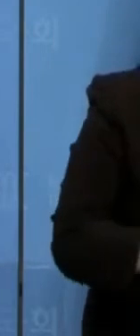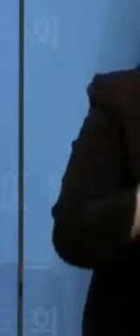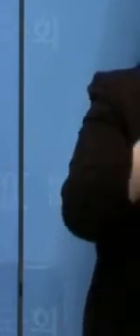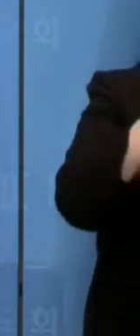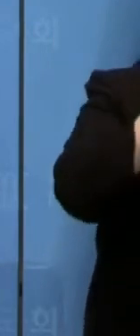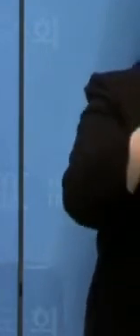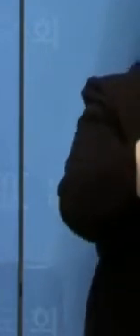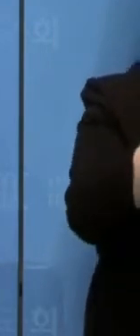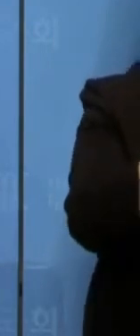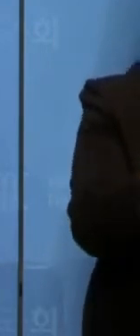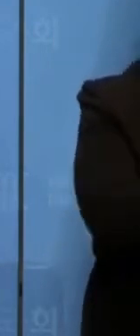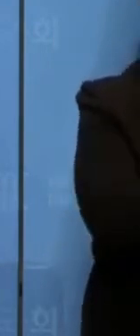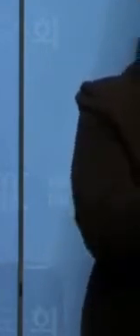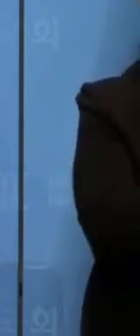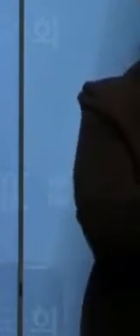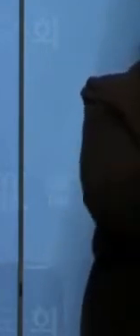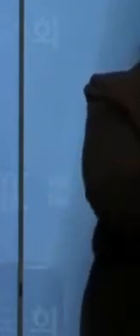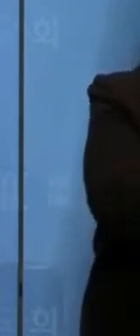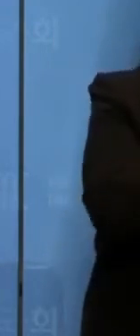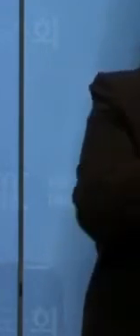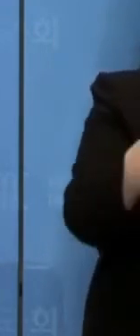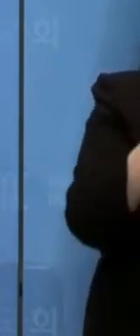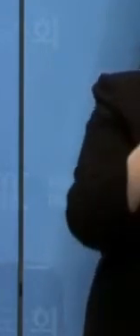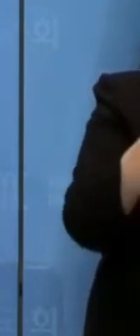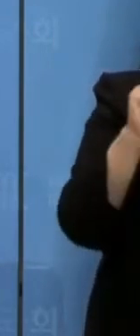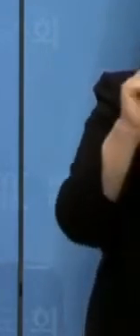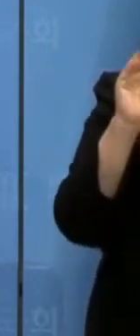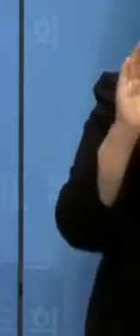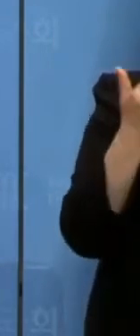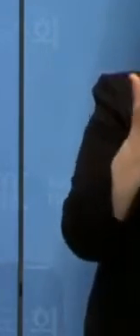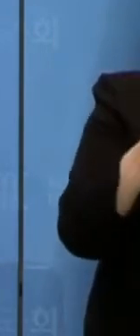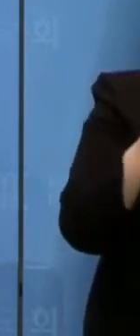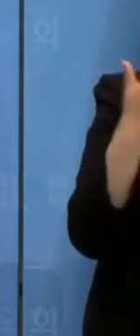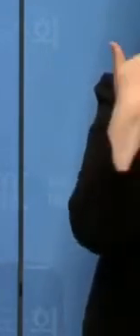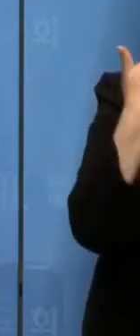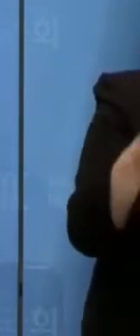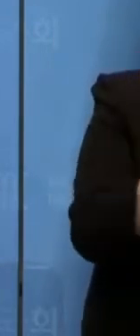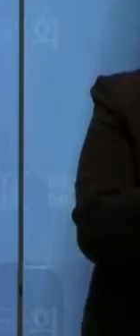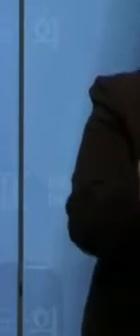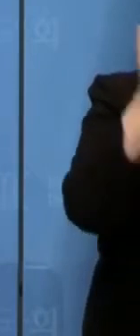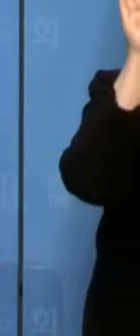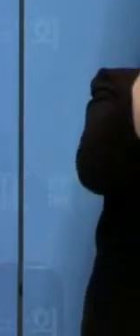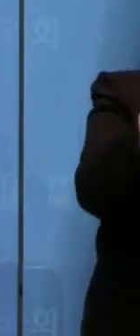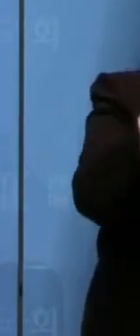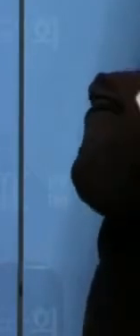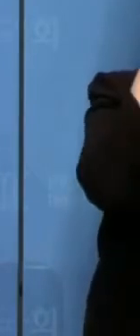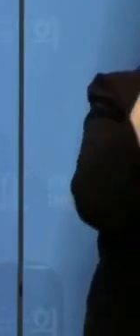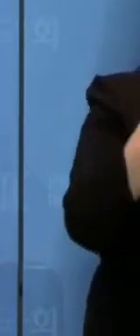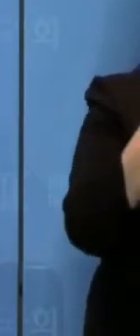정권의 폭주를 그대로 둬서는 대한민국의 미래가 없다는 것이었습니다.